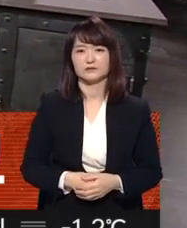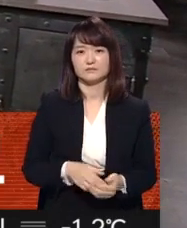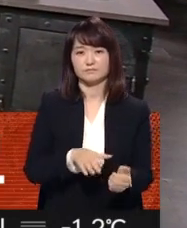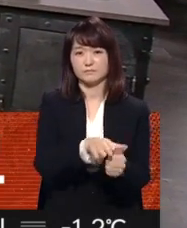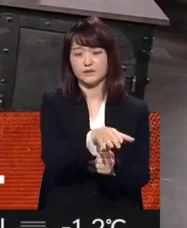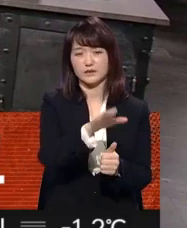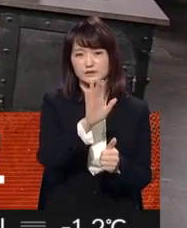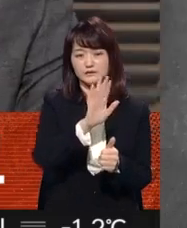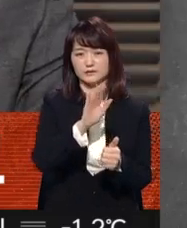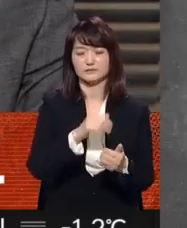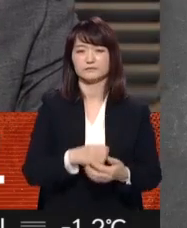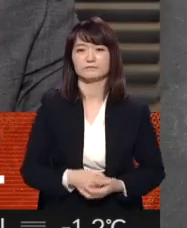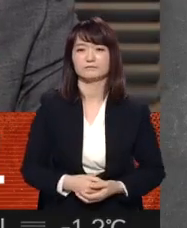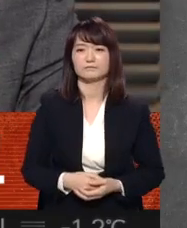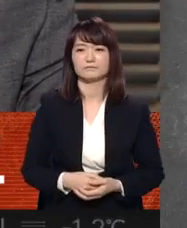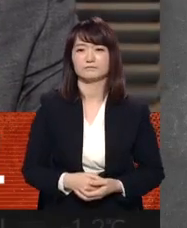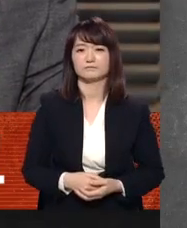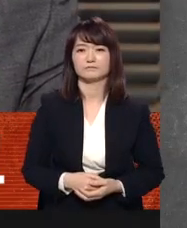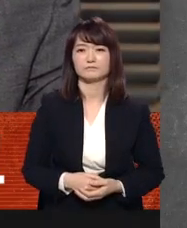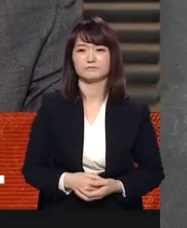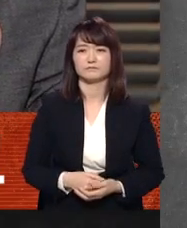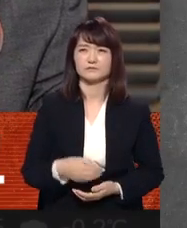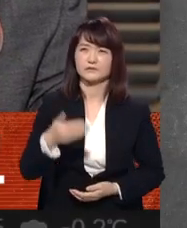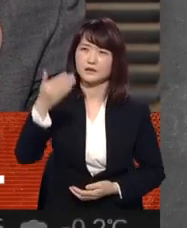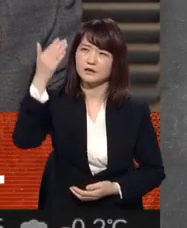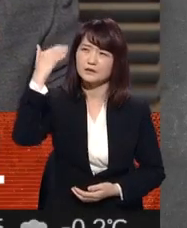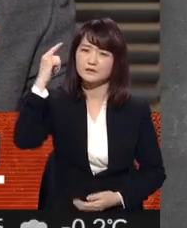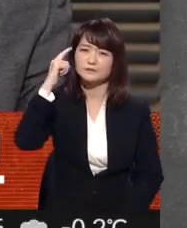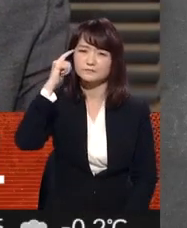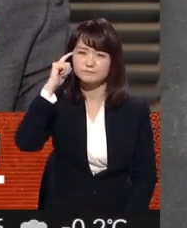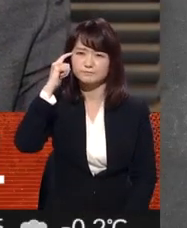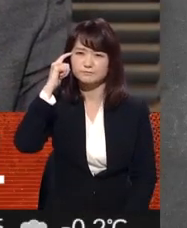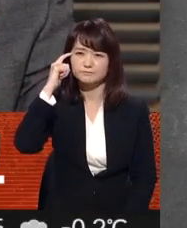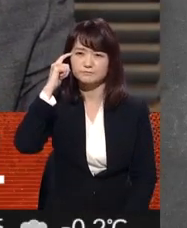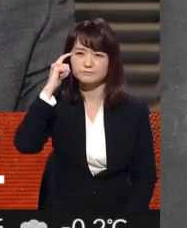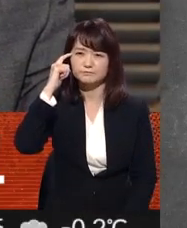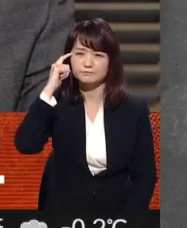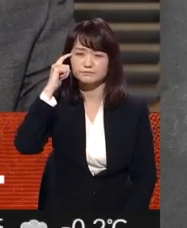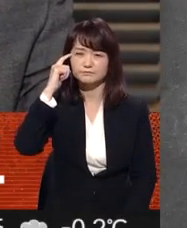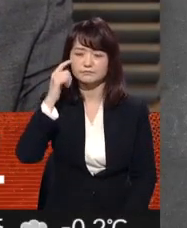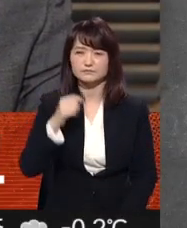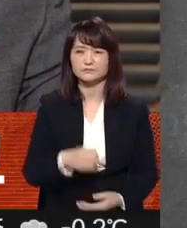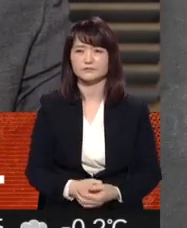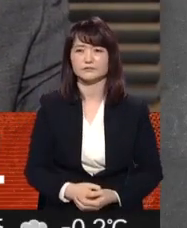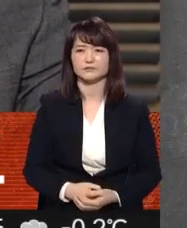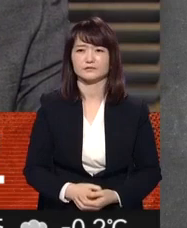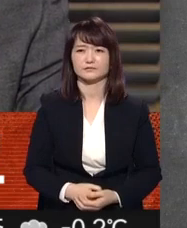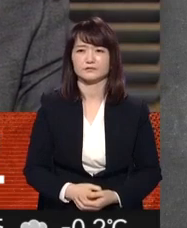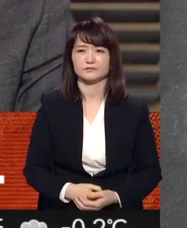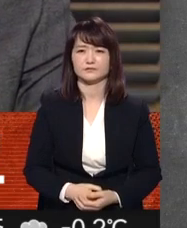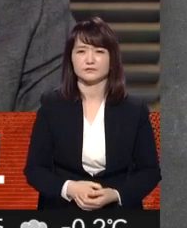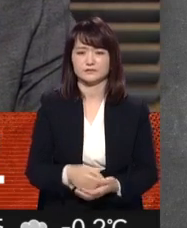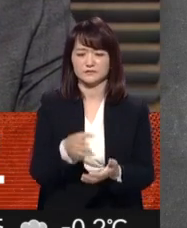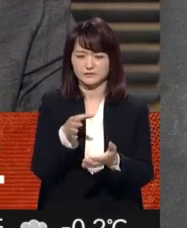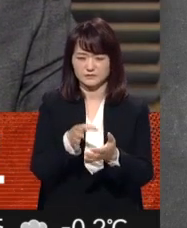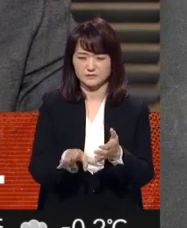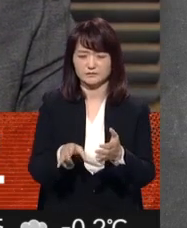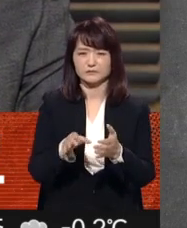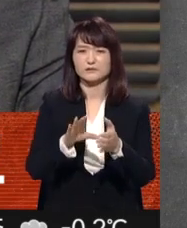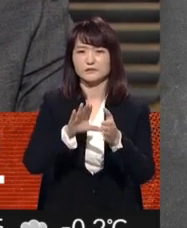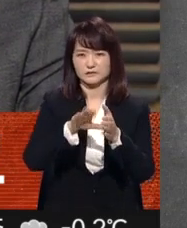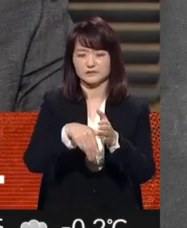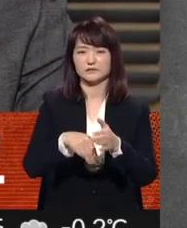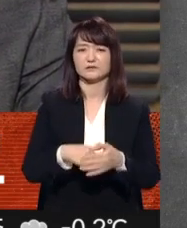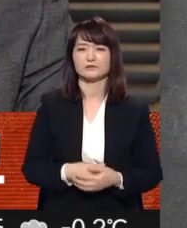않았고요 정말 되게 참 그때를 생각해보면 참 야만적인 시대였어요 제가